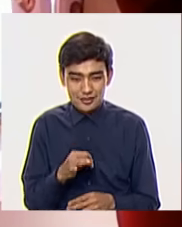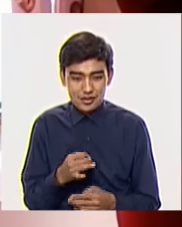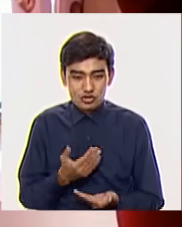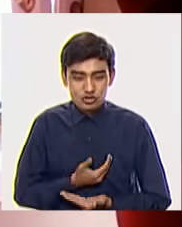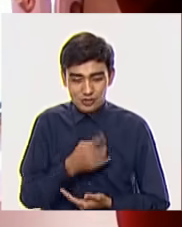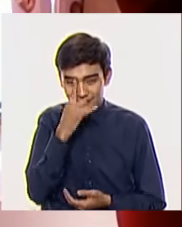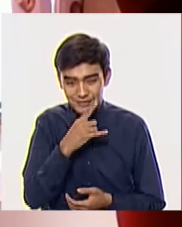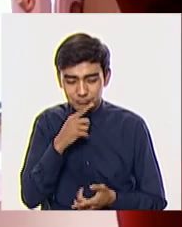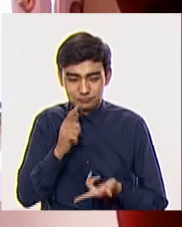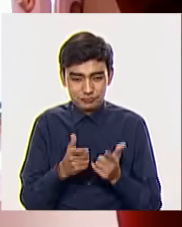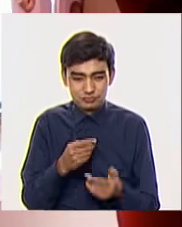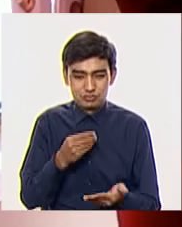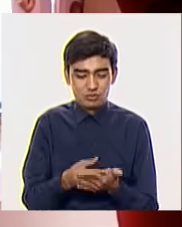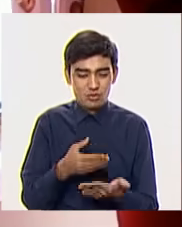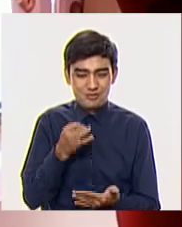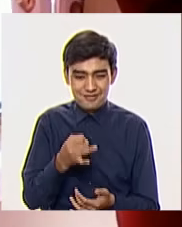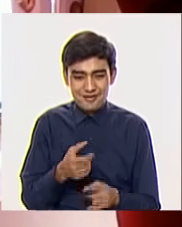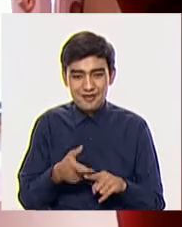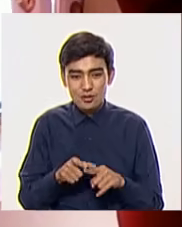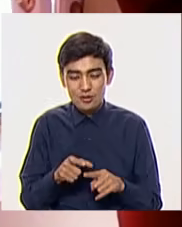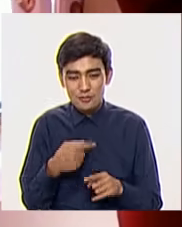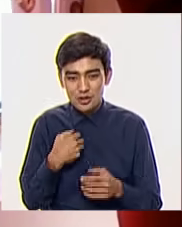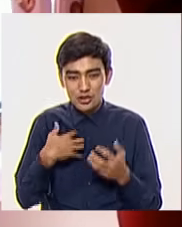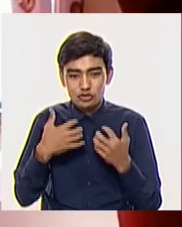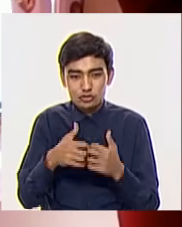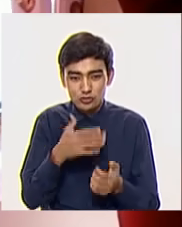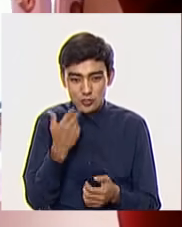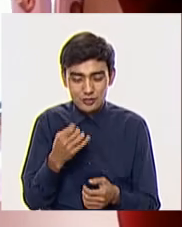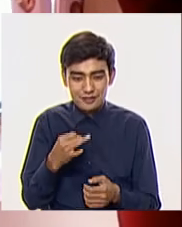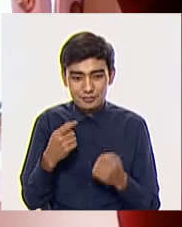жить в Казахстане действительно дорого. И это мы еще не подсчитали